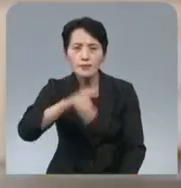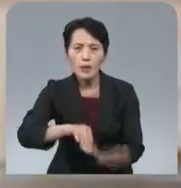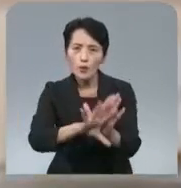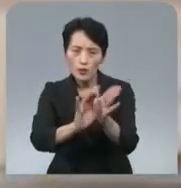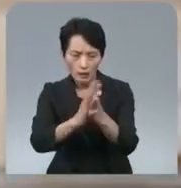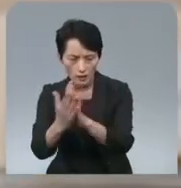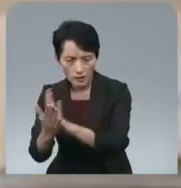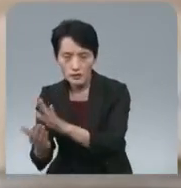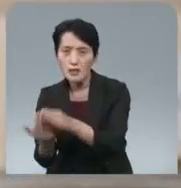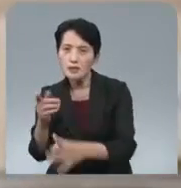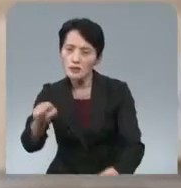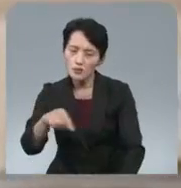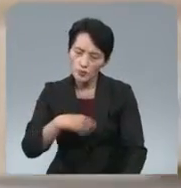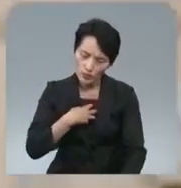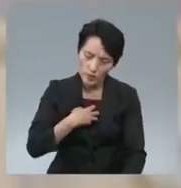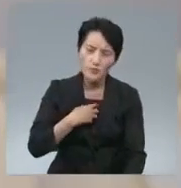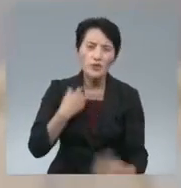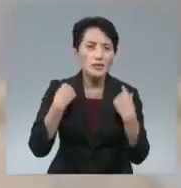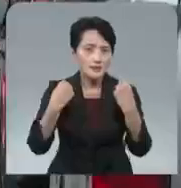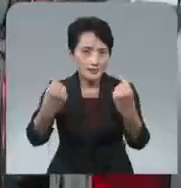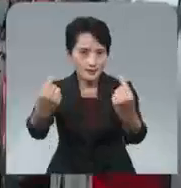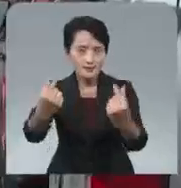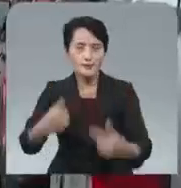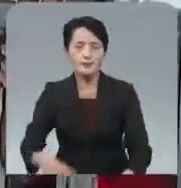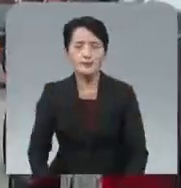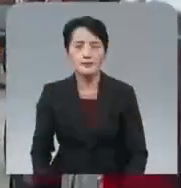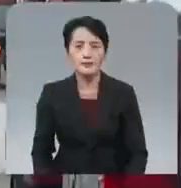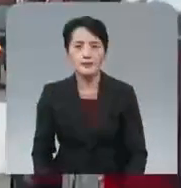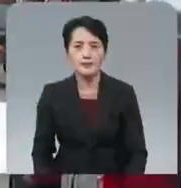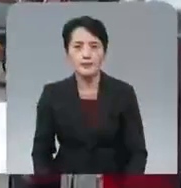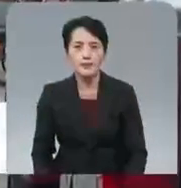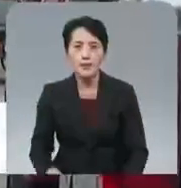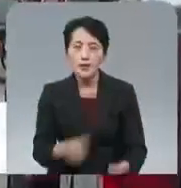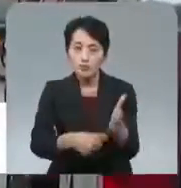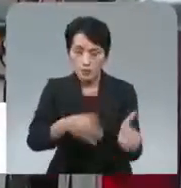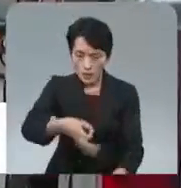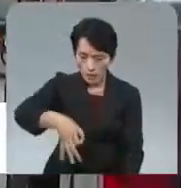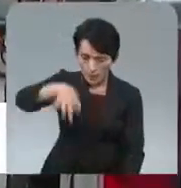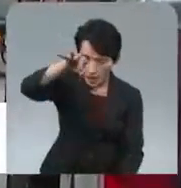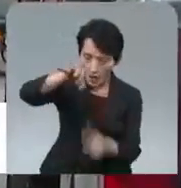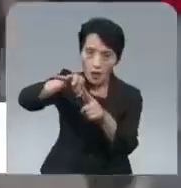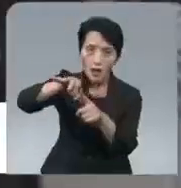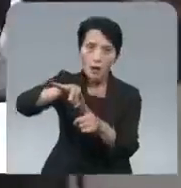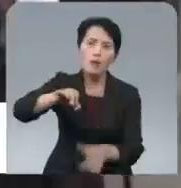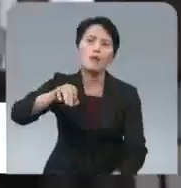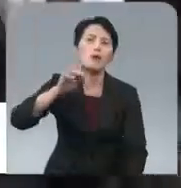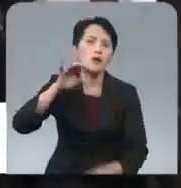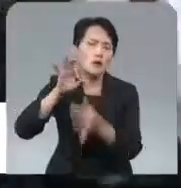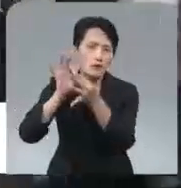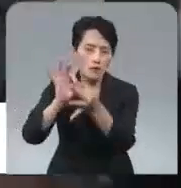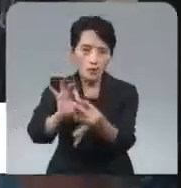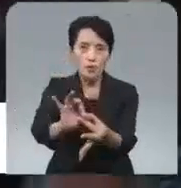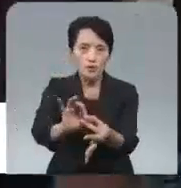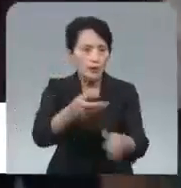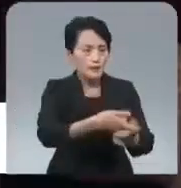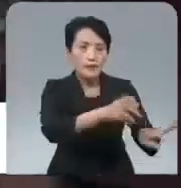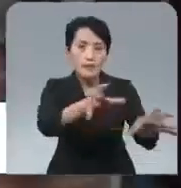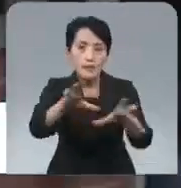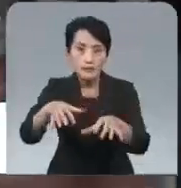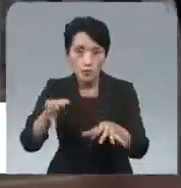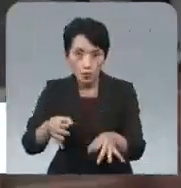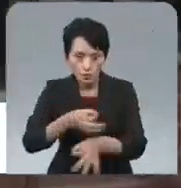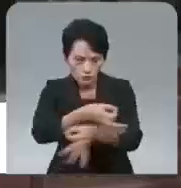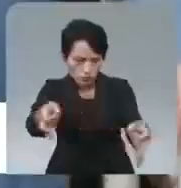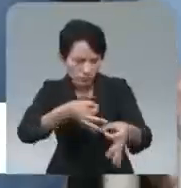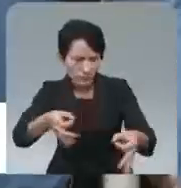6,4 phần trăm tăng 0,1 phần trăm so với dự báo hồi tháng 7 Quỹ Tiền tệ Quốc Tế Dự báo tỷ lệ tăng trưởng kinh tế Hàn Quốc năm